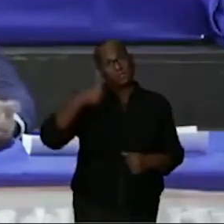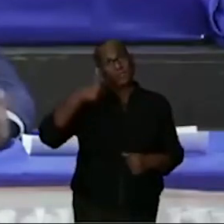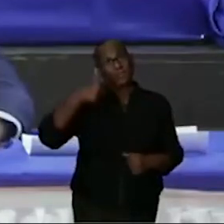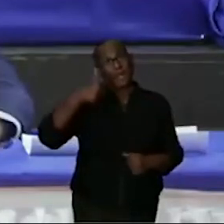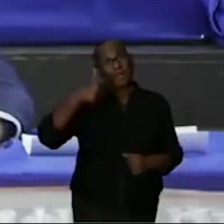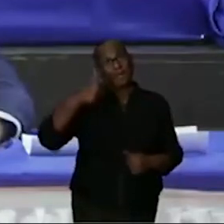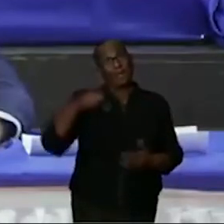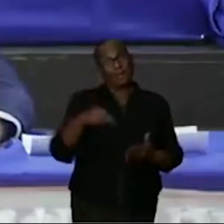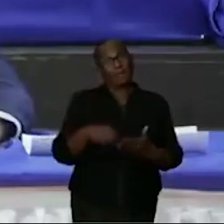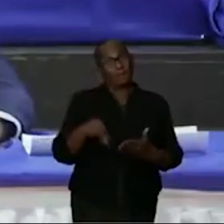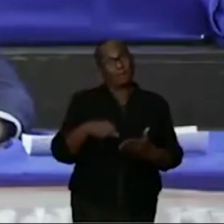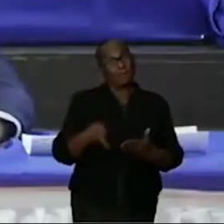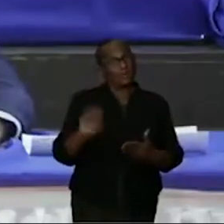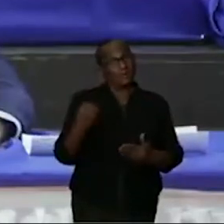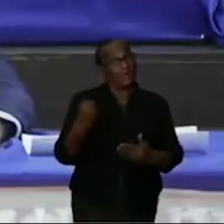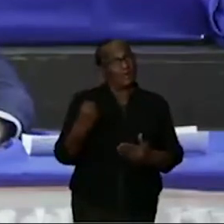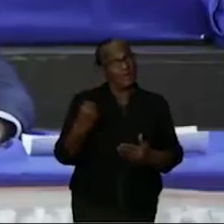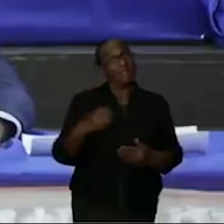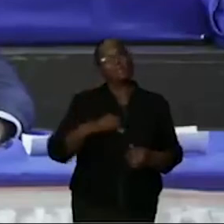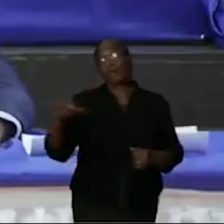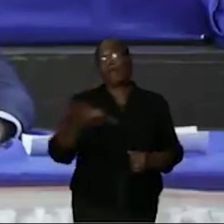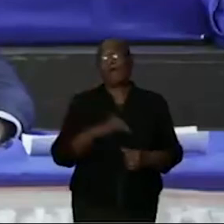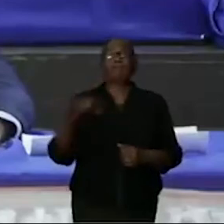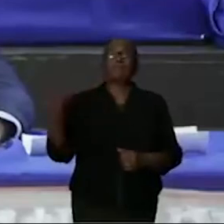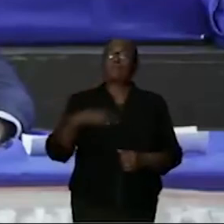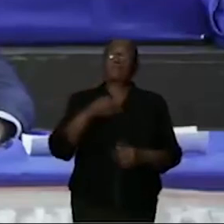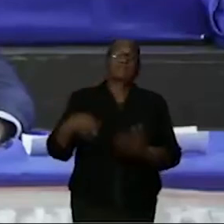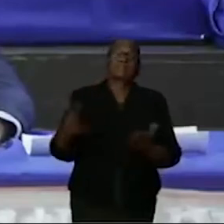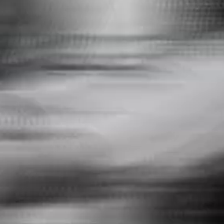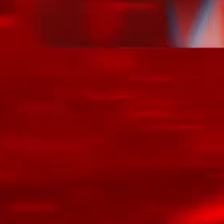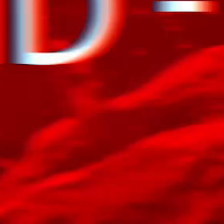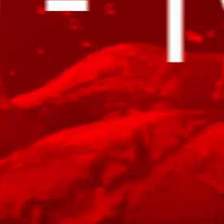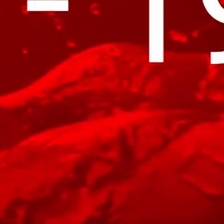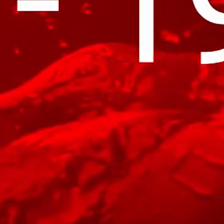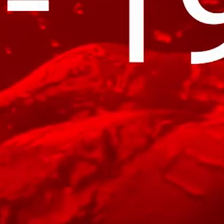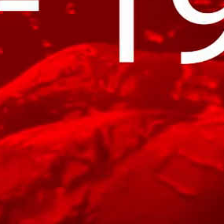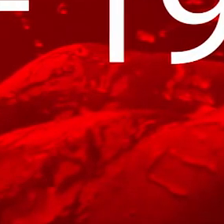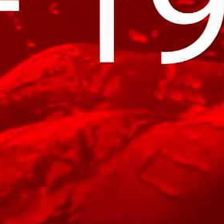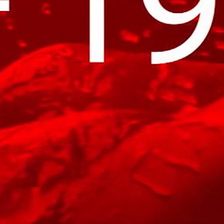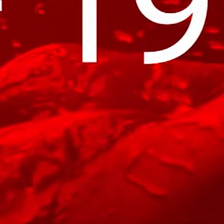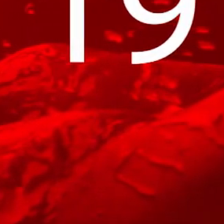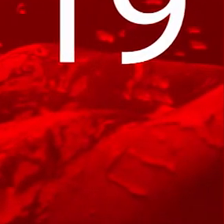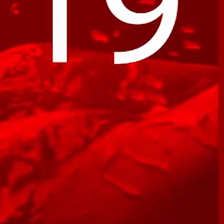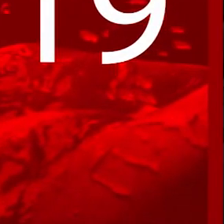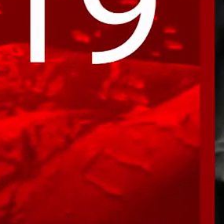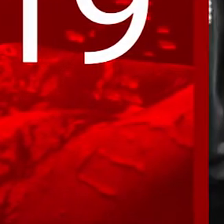als u geen boete kunt betalen, dan zijn er andere straffen die daarop gelden.